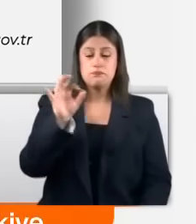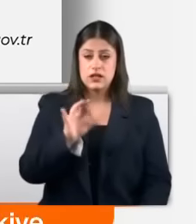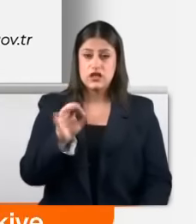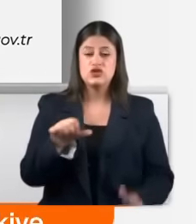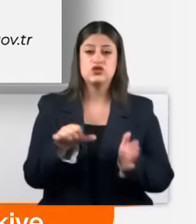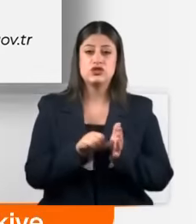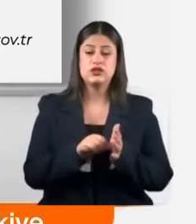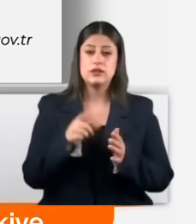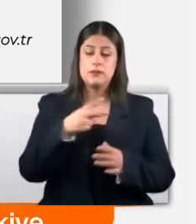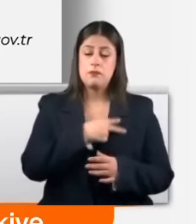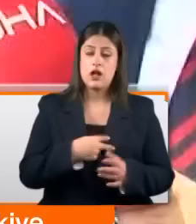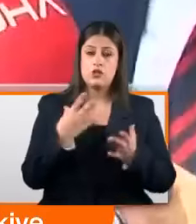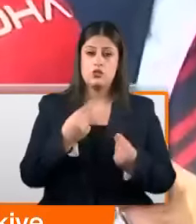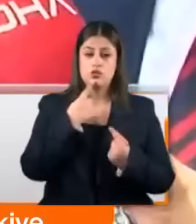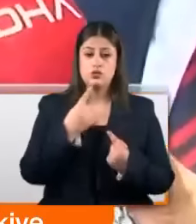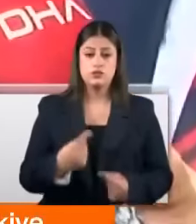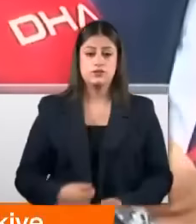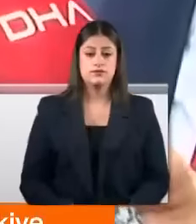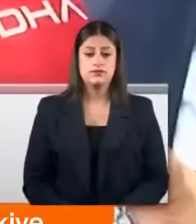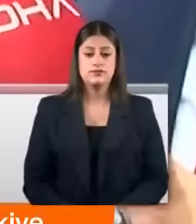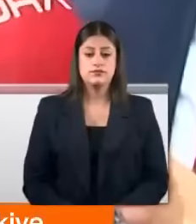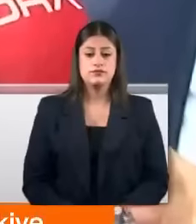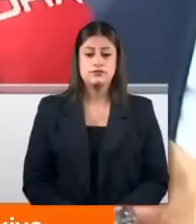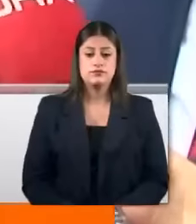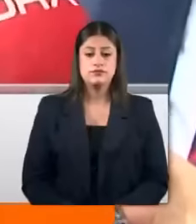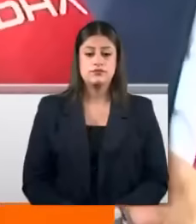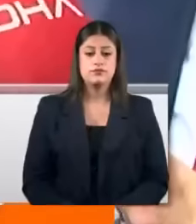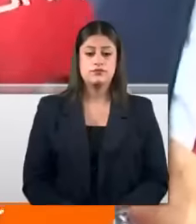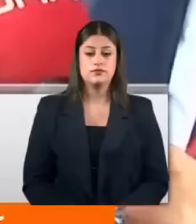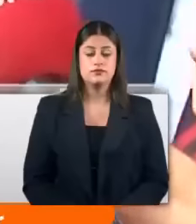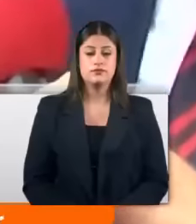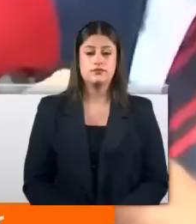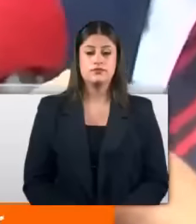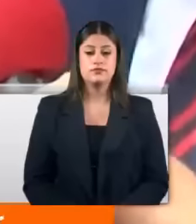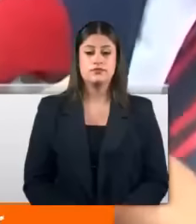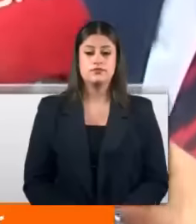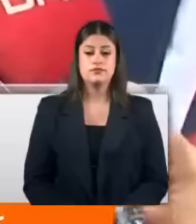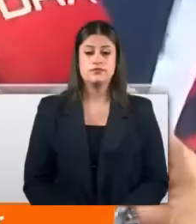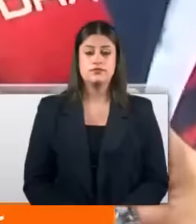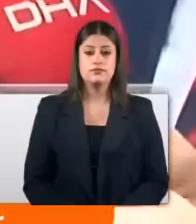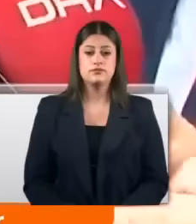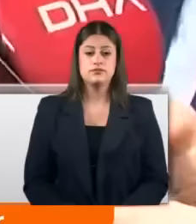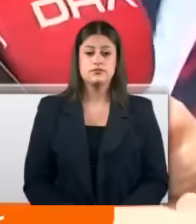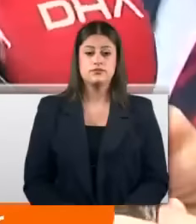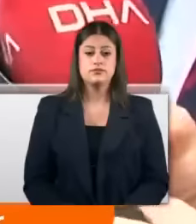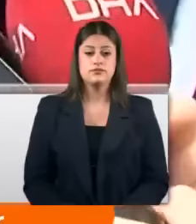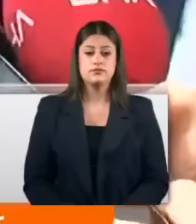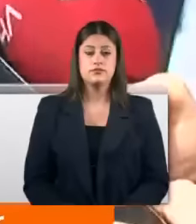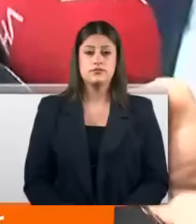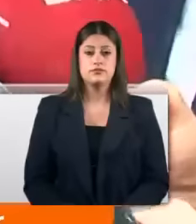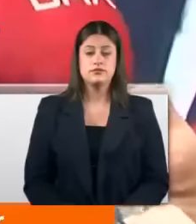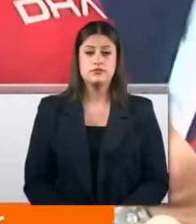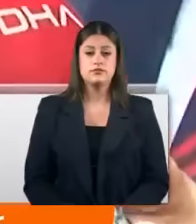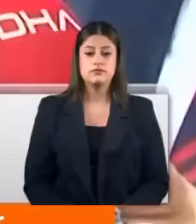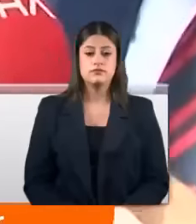lirayla Şişli Belediyesi bulunuyor. Geçmişte bir belediye bütçeyi doğru yönetmiştir, biri kötü yönetmiştir. Onları